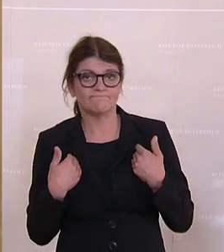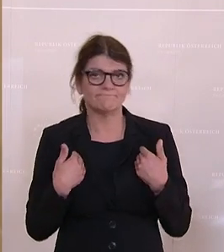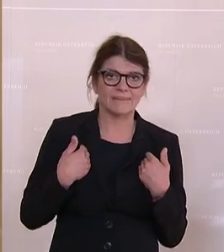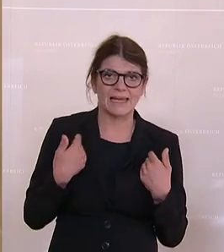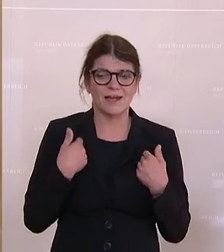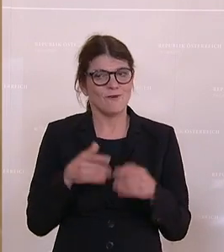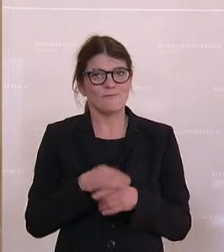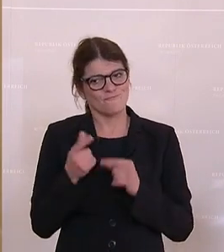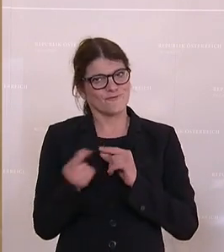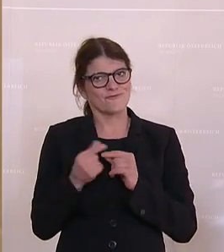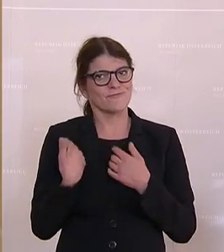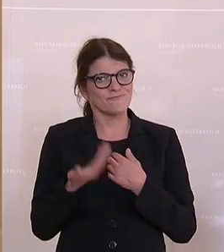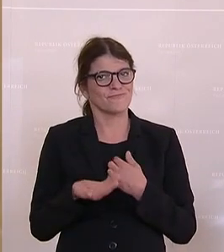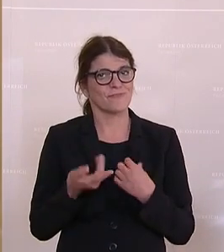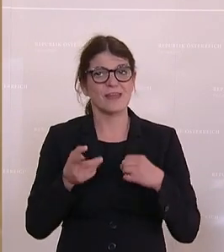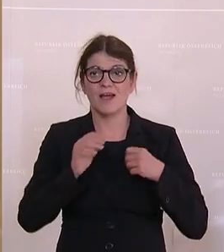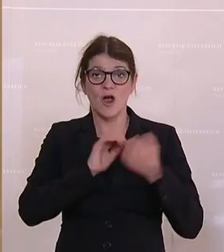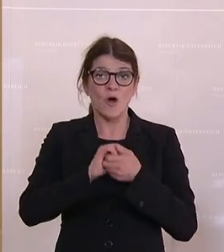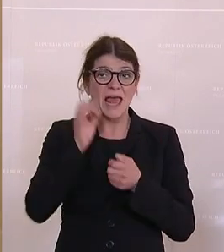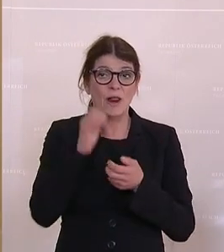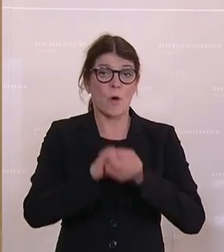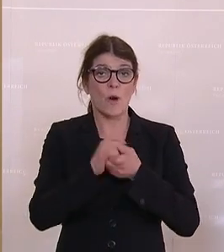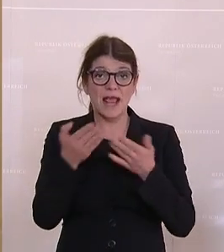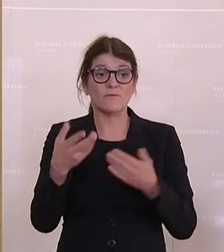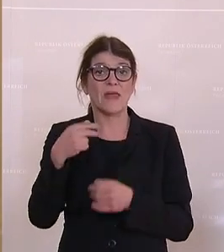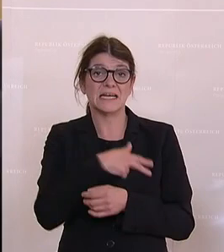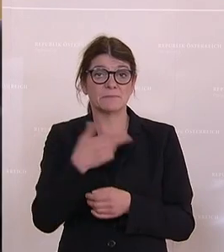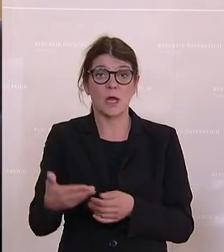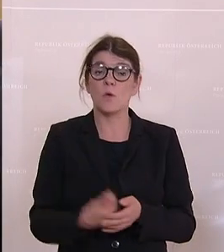irgendwie amüsiert, die Kollegen und Kolleginnen von der SPÖ